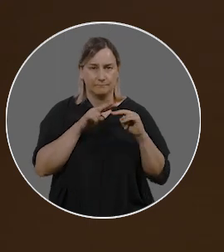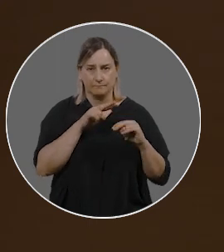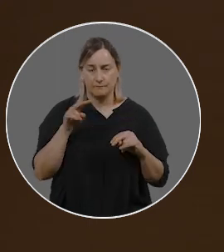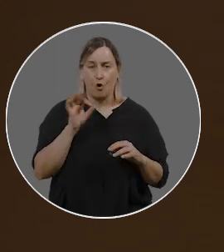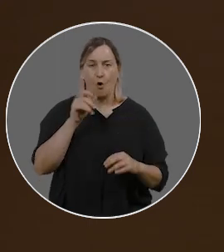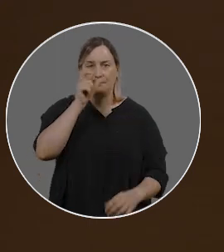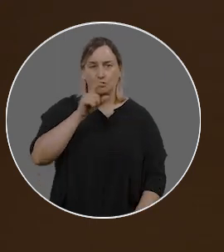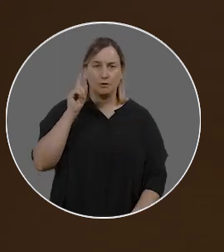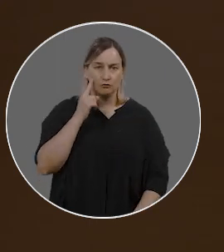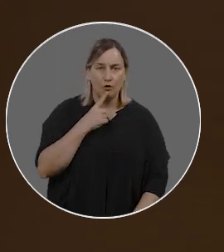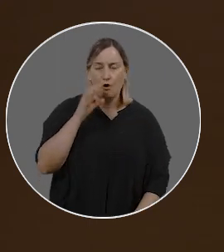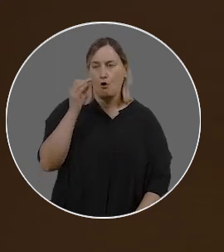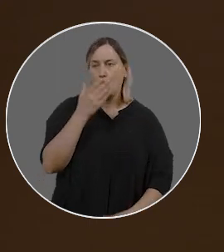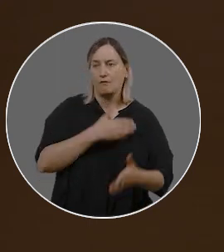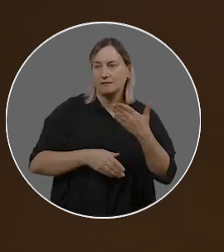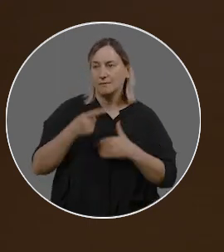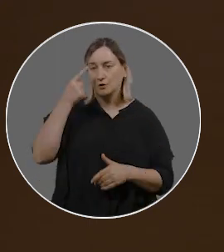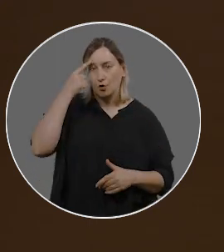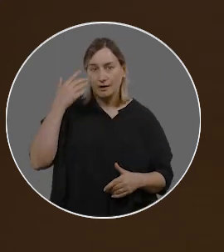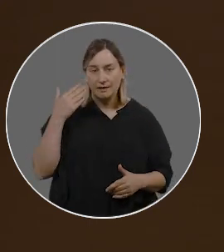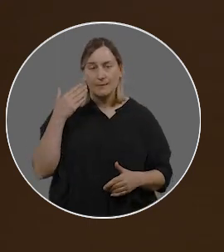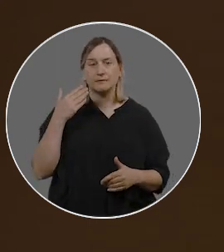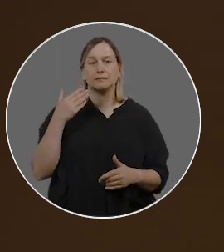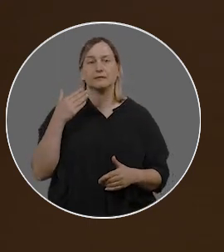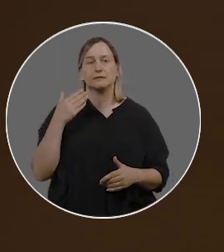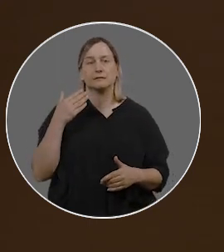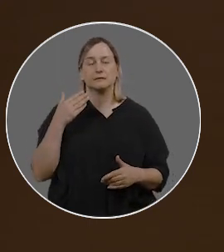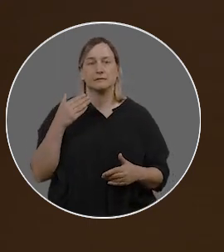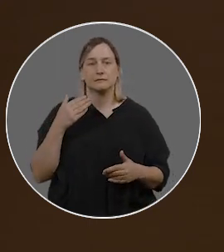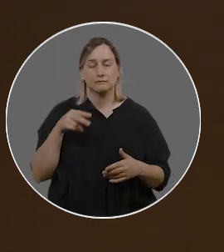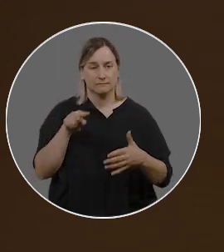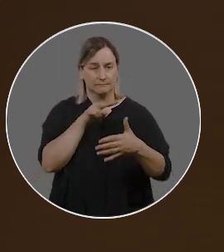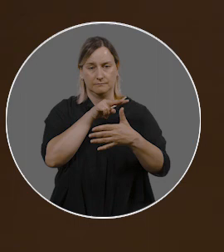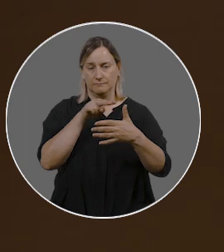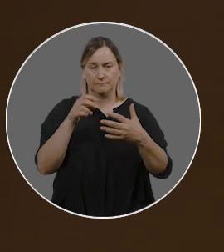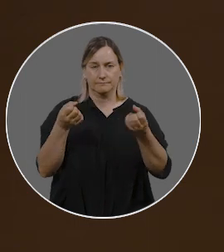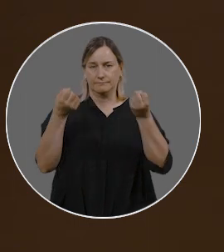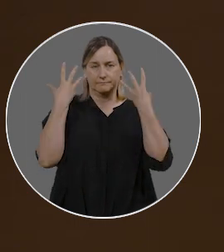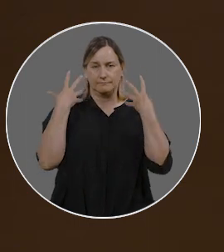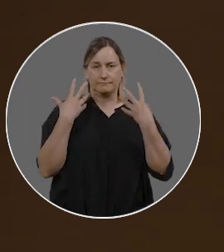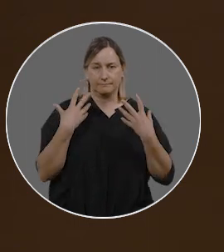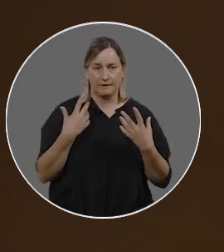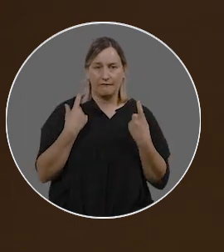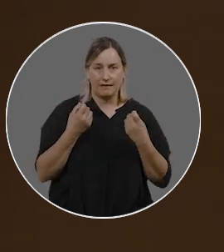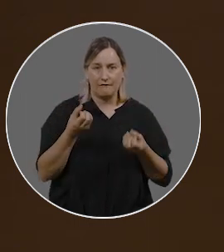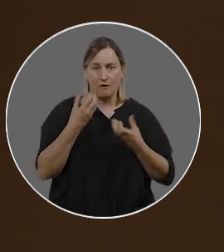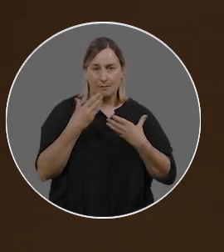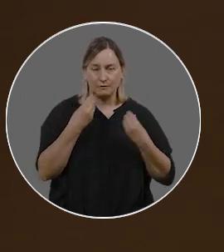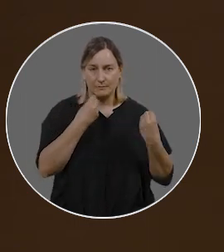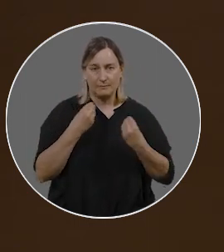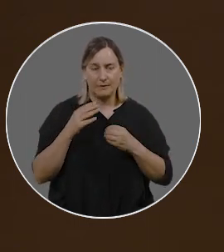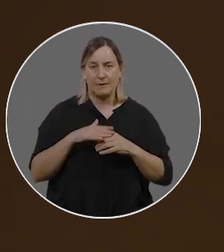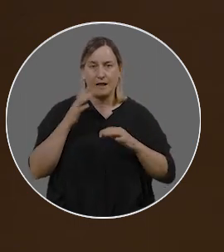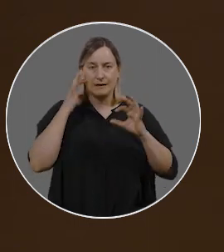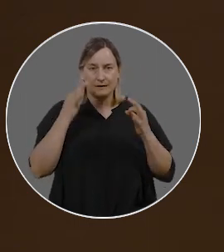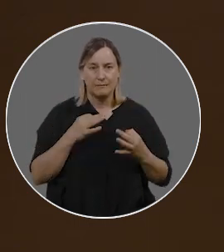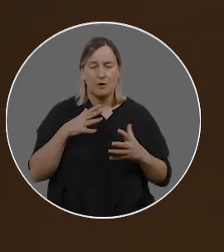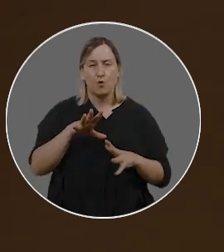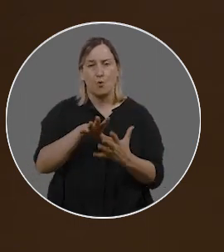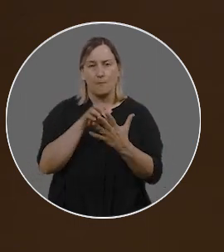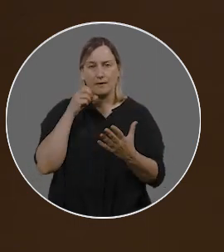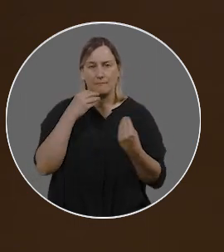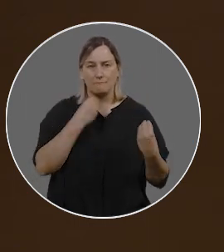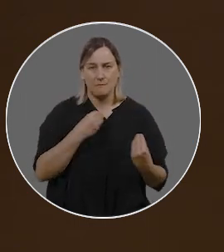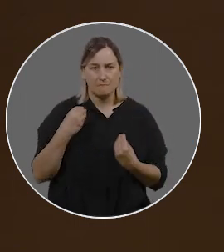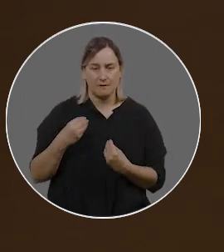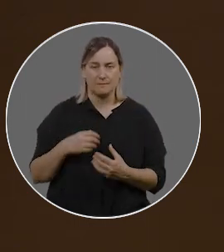persones sordes o discapacitats cognitives, els hi falta, informació per poder realment comprendre el